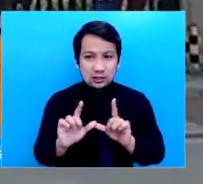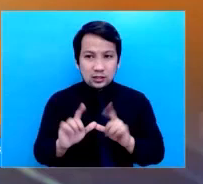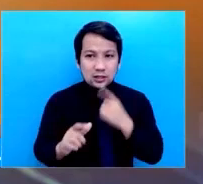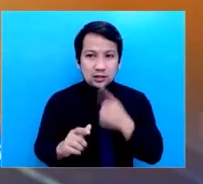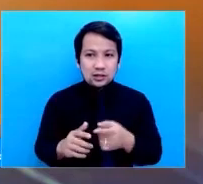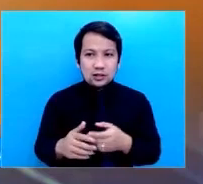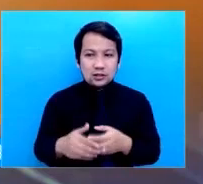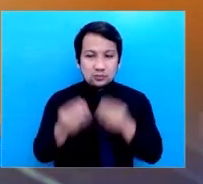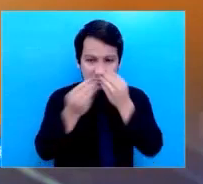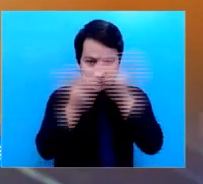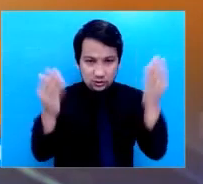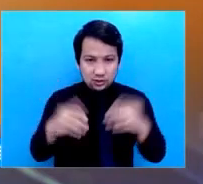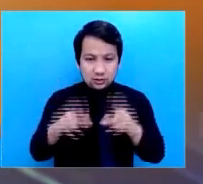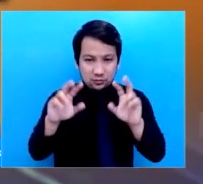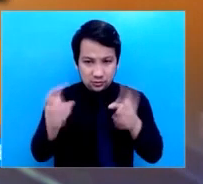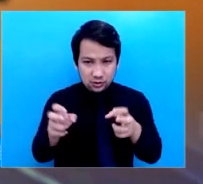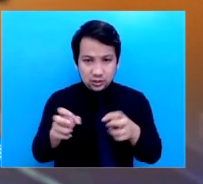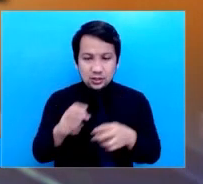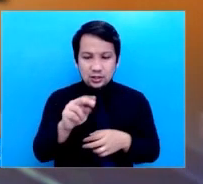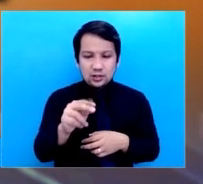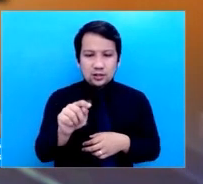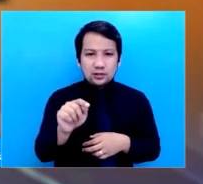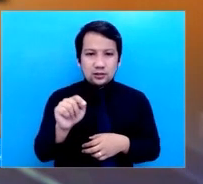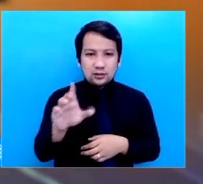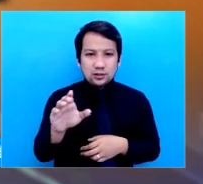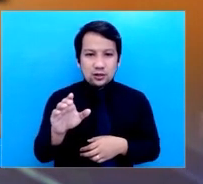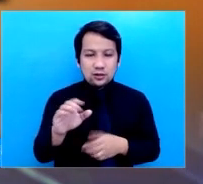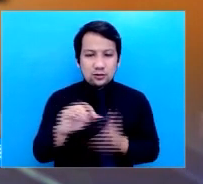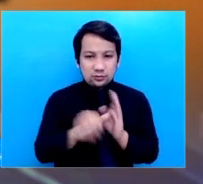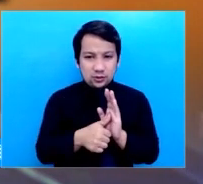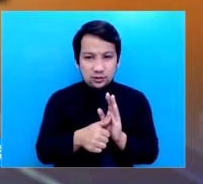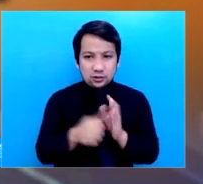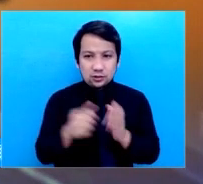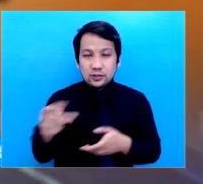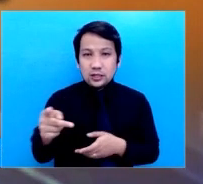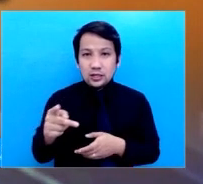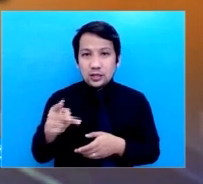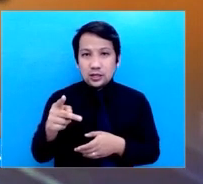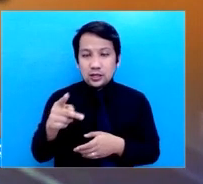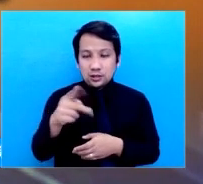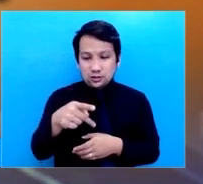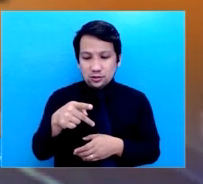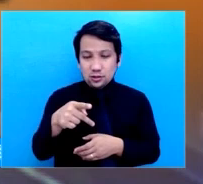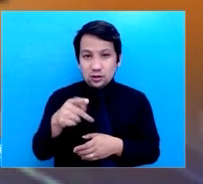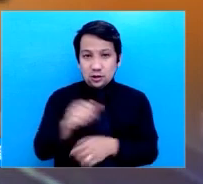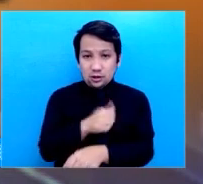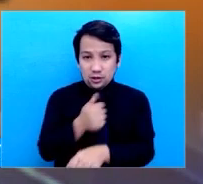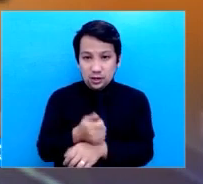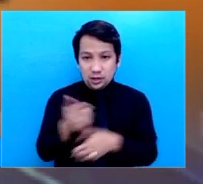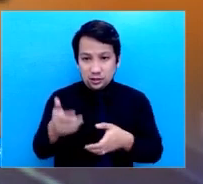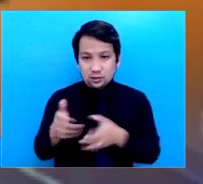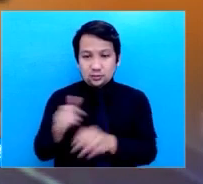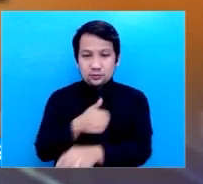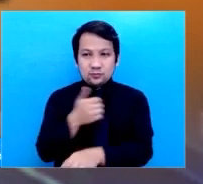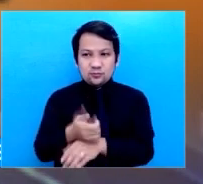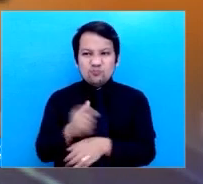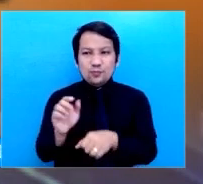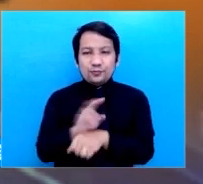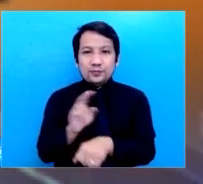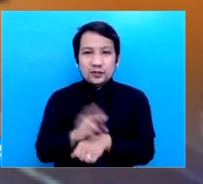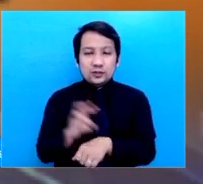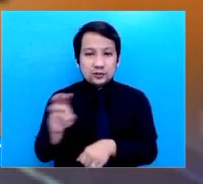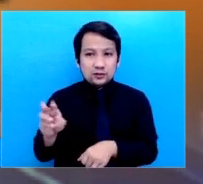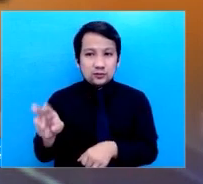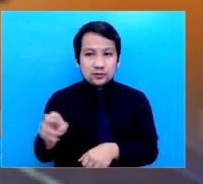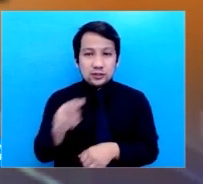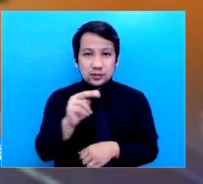Sa inilabas na kautusan ng NTC, binigyan nila ng provisional authority ang kumpanya ni Villar para gamitin ang Channel 16 sa Metro at